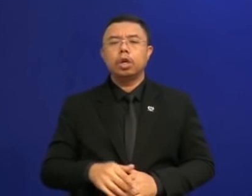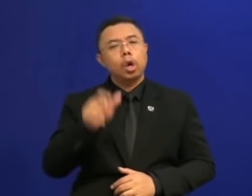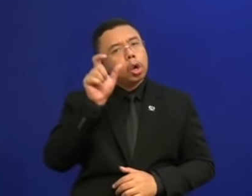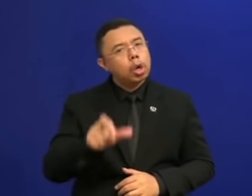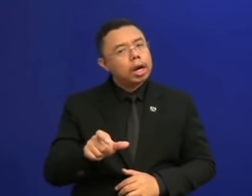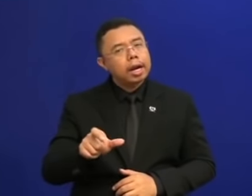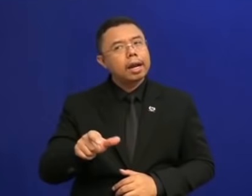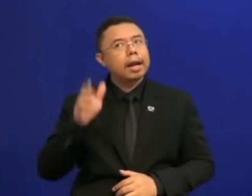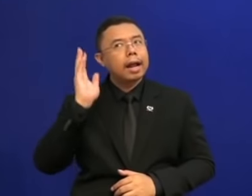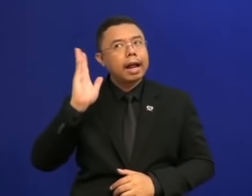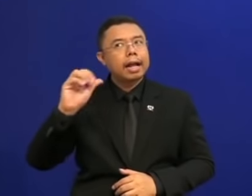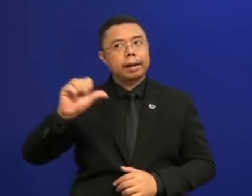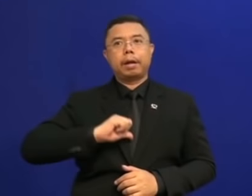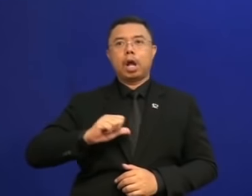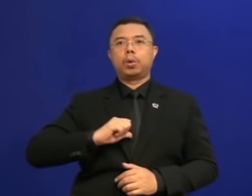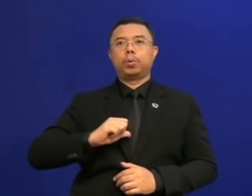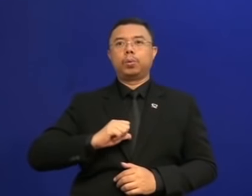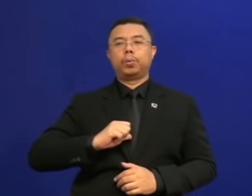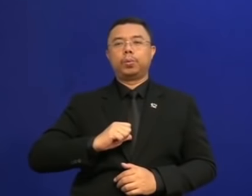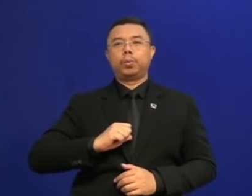orang akan mengakui